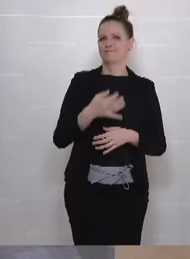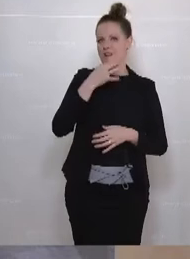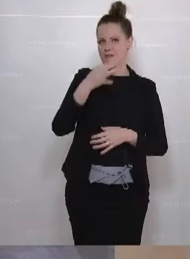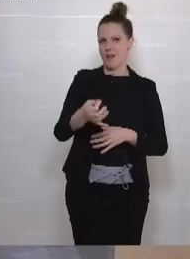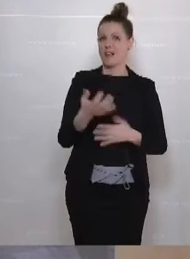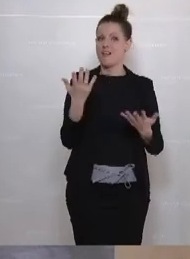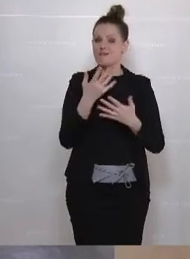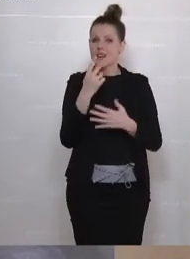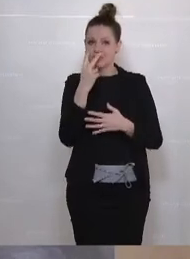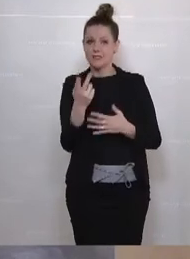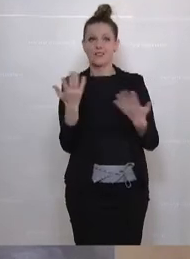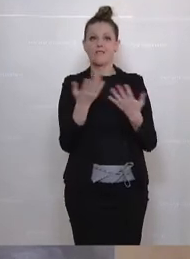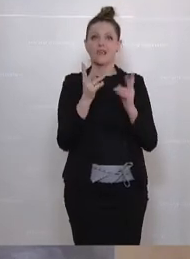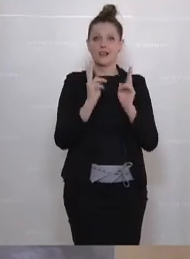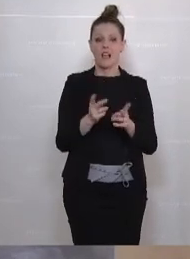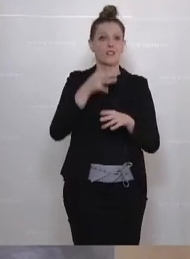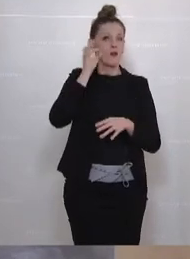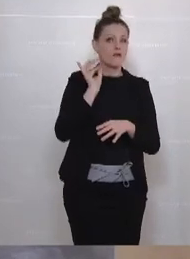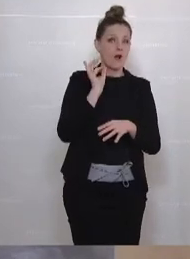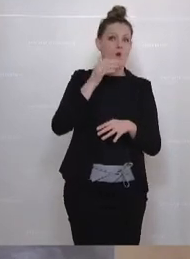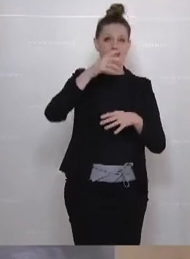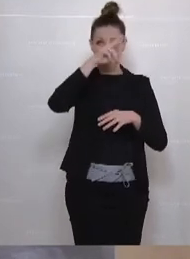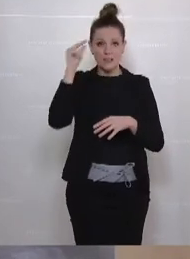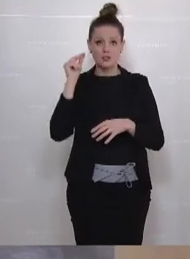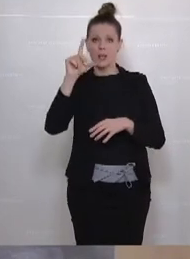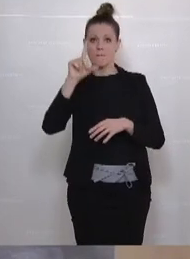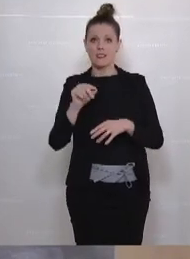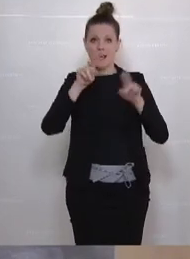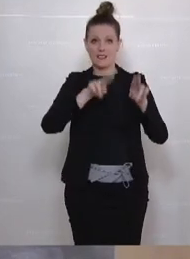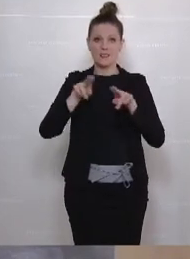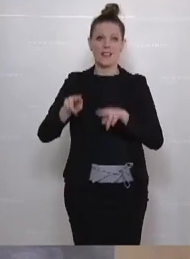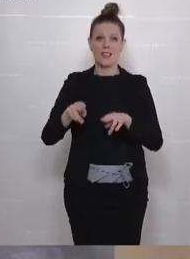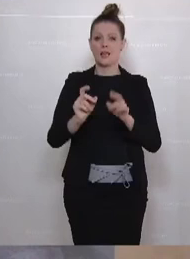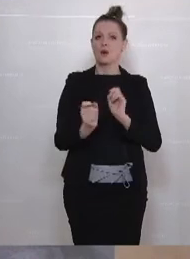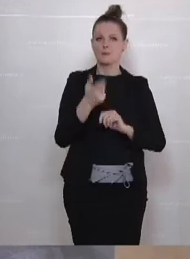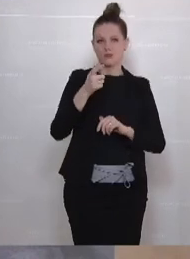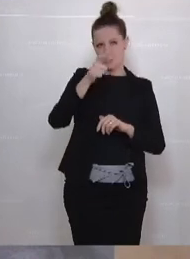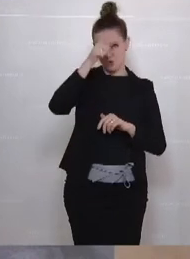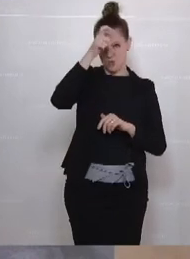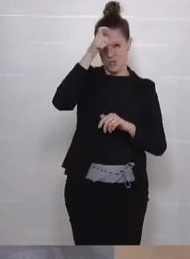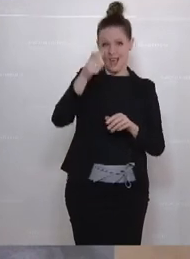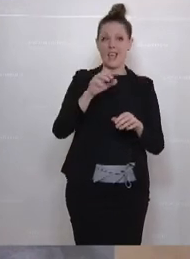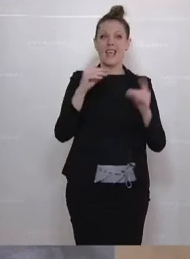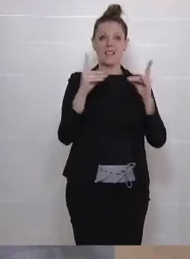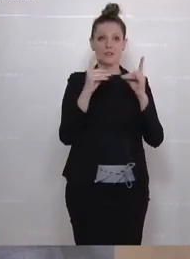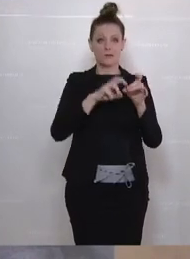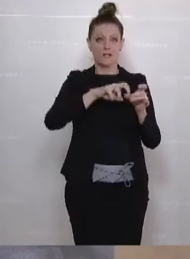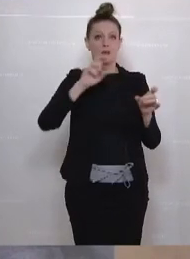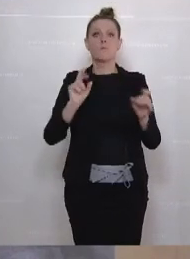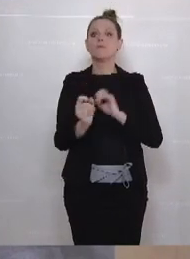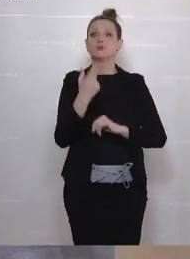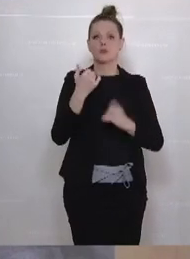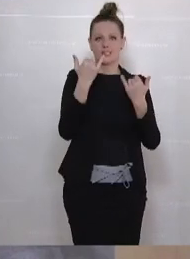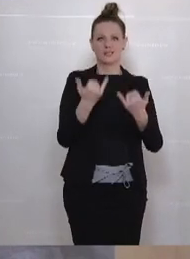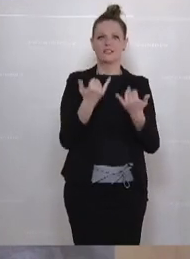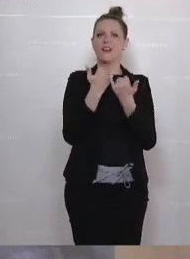Sie, um Frauen, Menschen, Minderheitenrechte in der Türkei gerade jetzt nach dem Austritt aus der Istanbul-Konvention